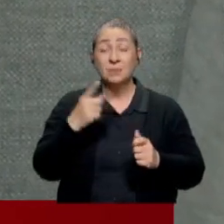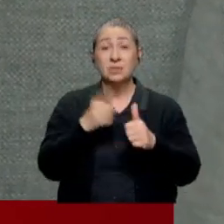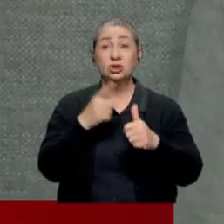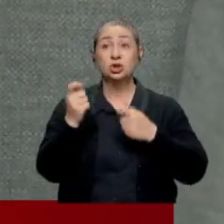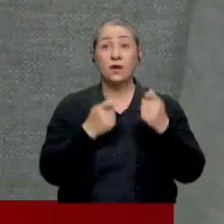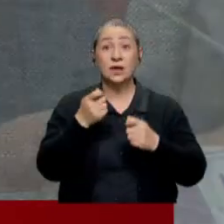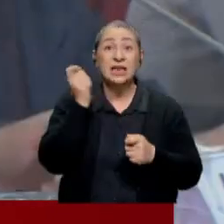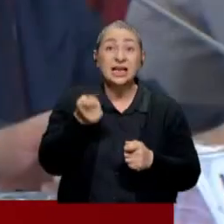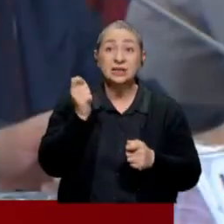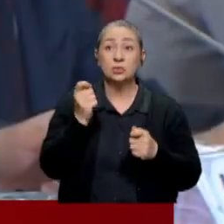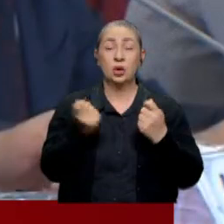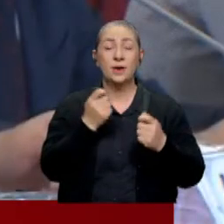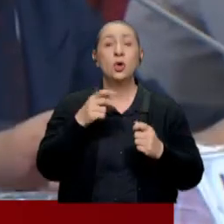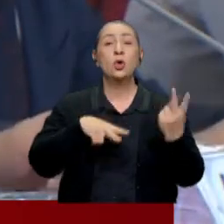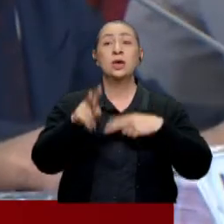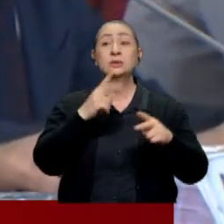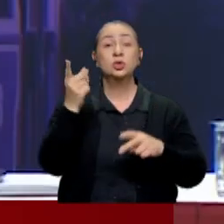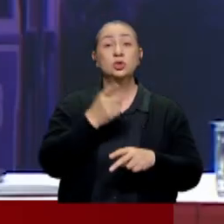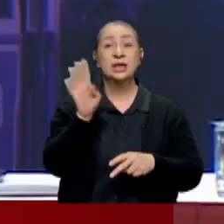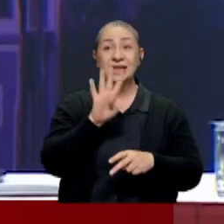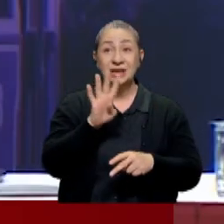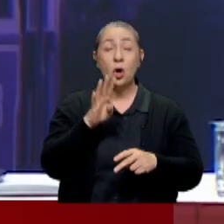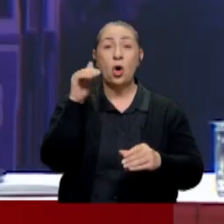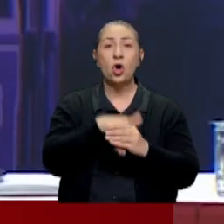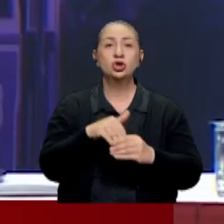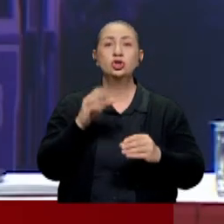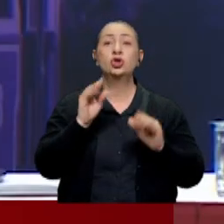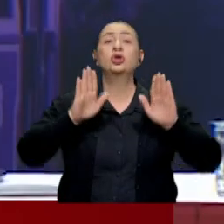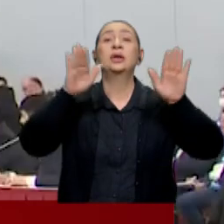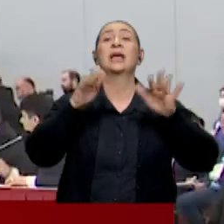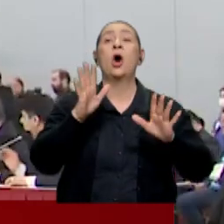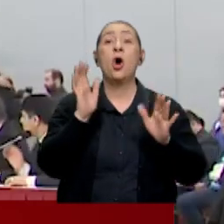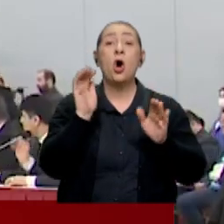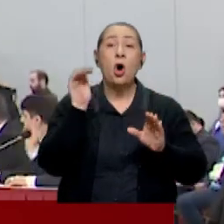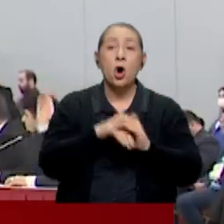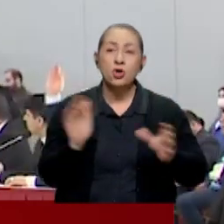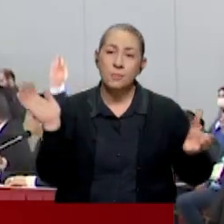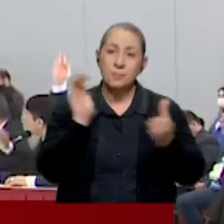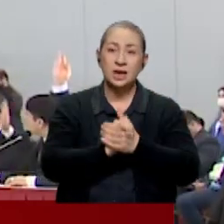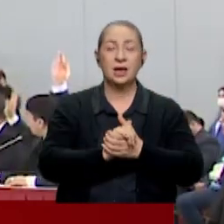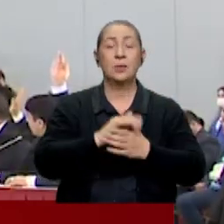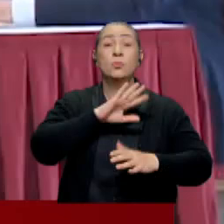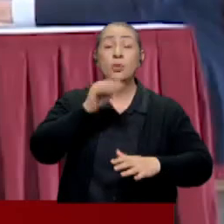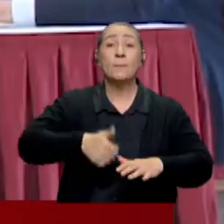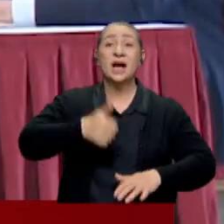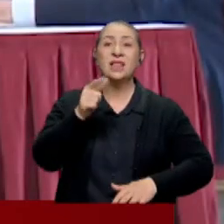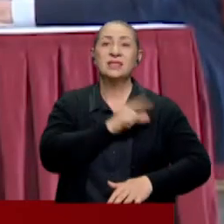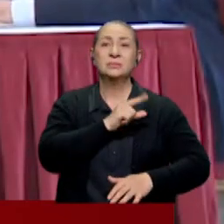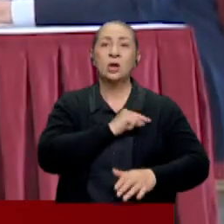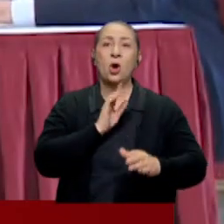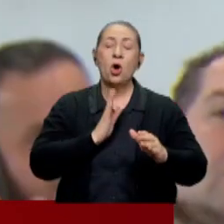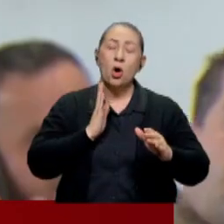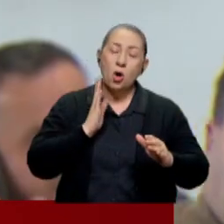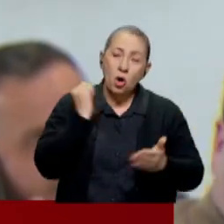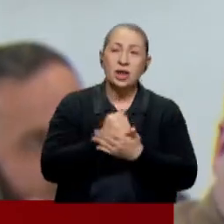birinci görevi, asli görevi bu. Ulaştırmayı %40 zam oy çokluğuyla değil, oy birliğiyle, bütün bakanlık temsilcilerinin de onayıyla